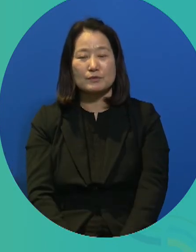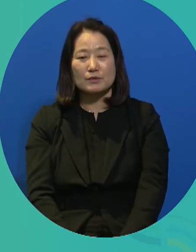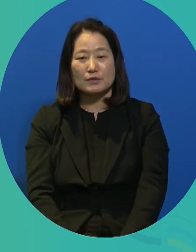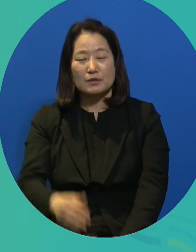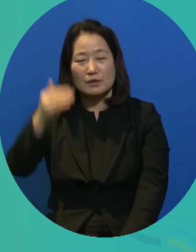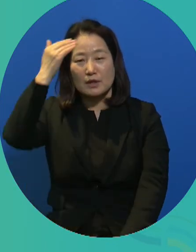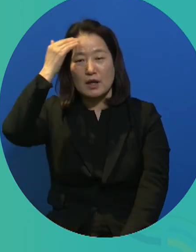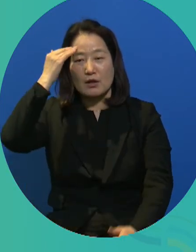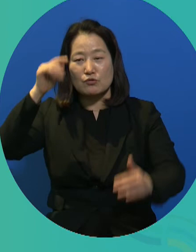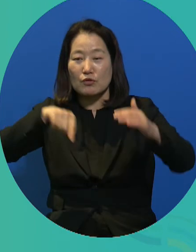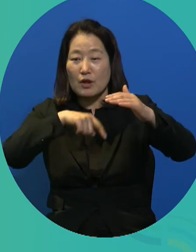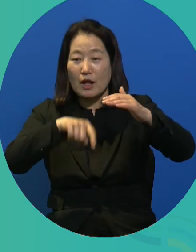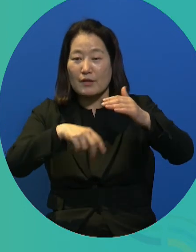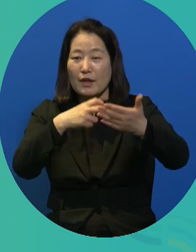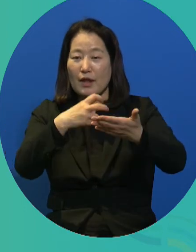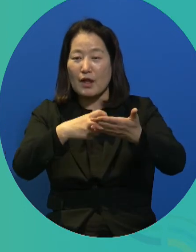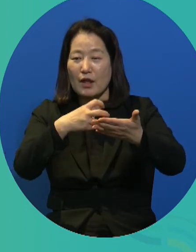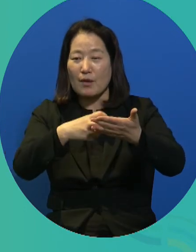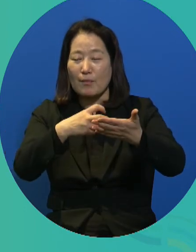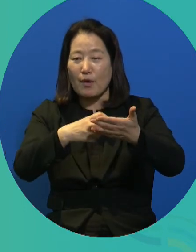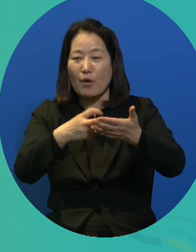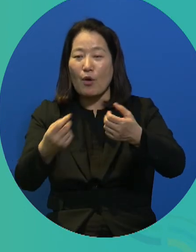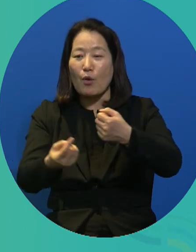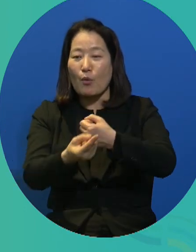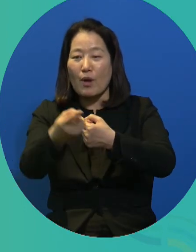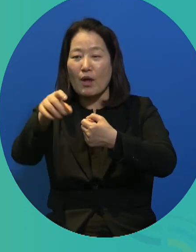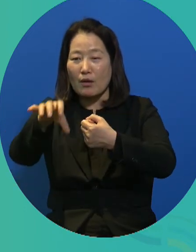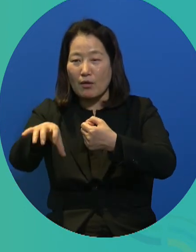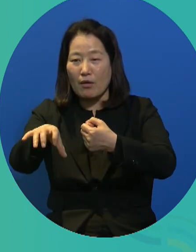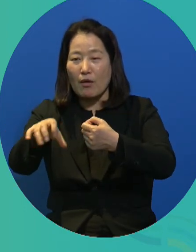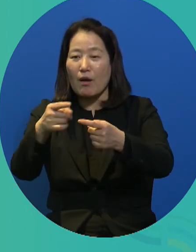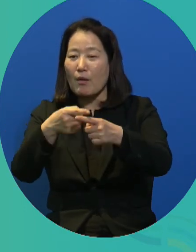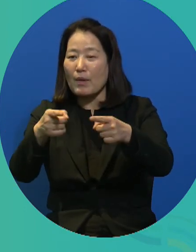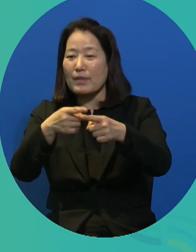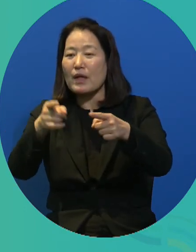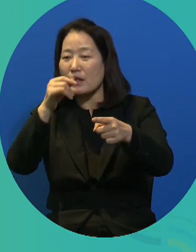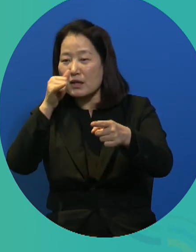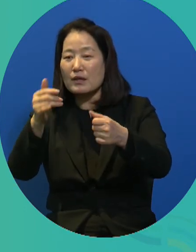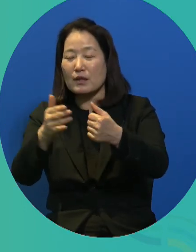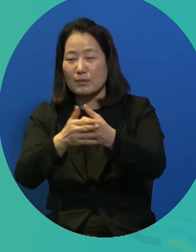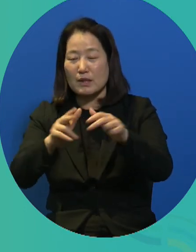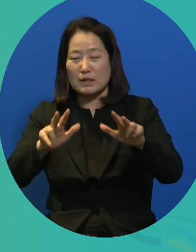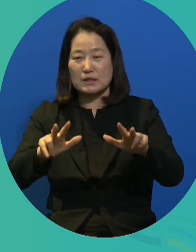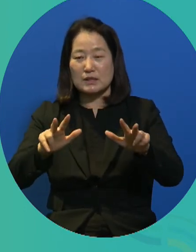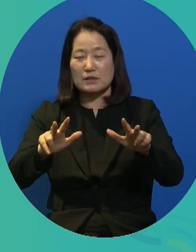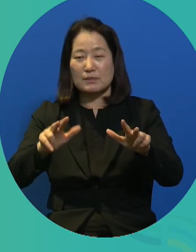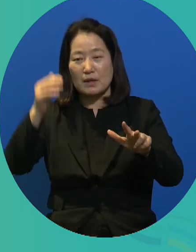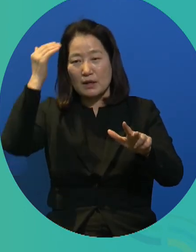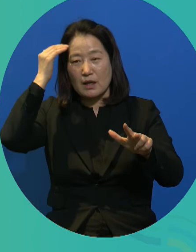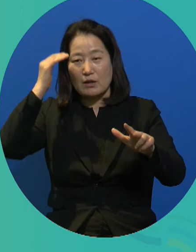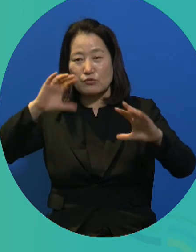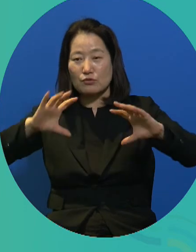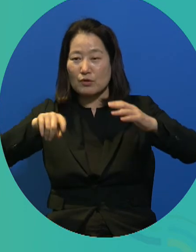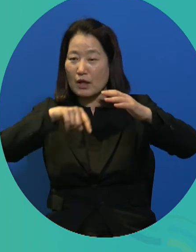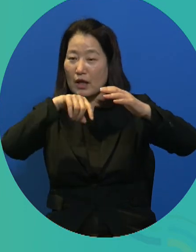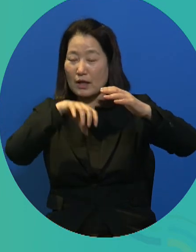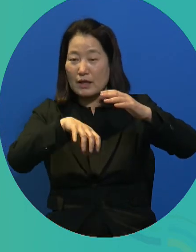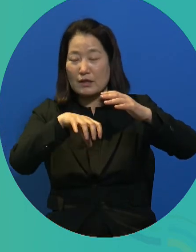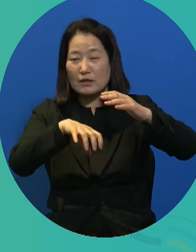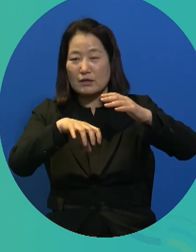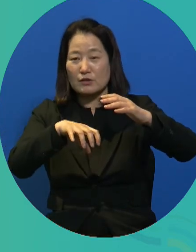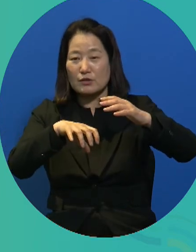법 제도를 벗어나는 판단을 받을 수 있는 유일한 방법이고, 지금 우리나라는 국제적인